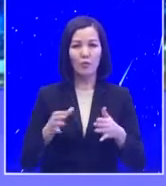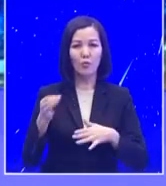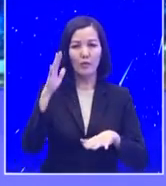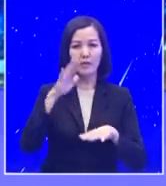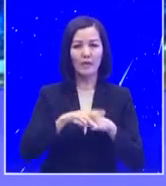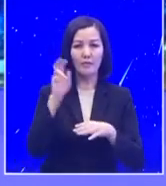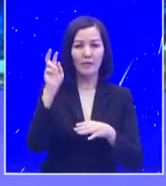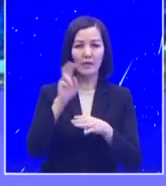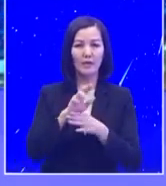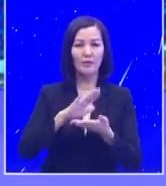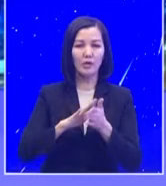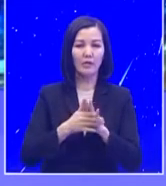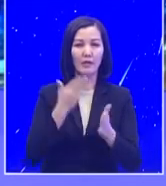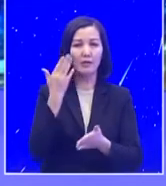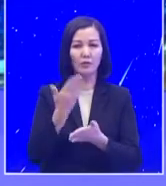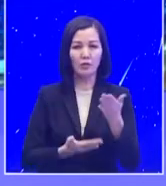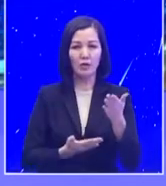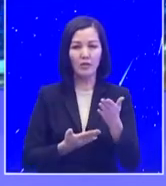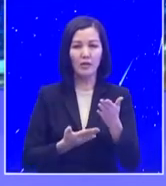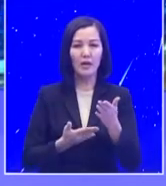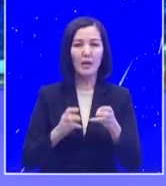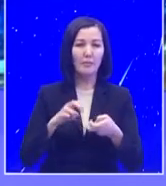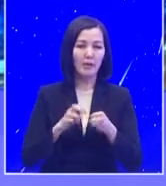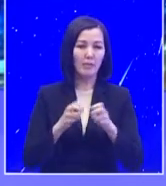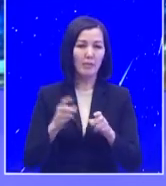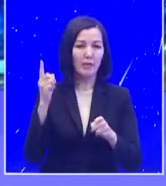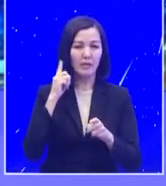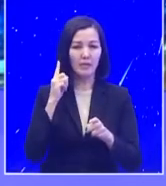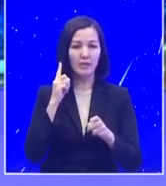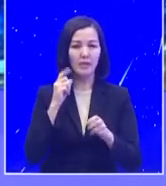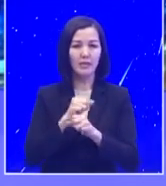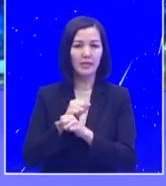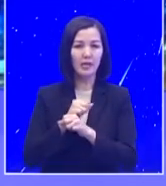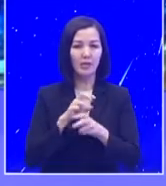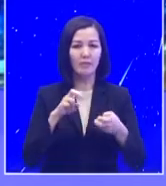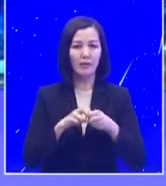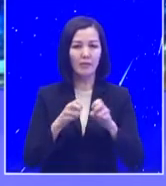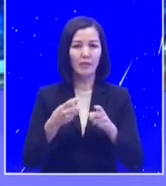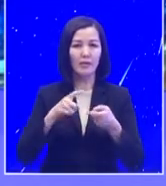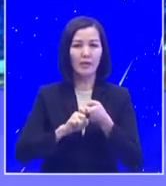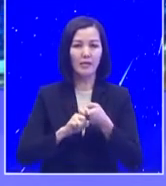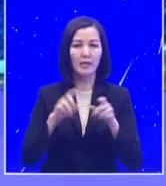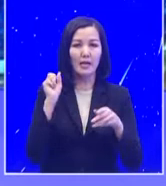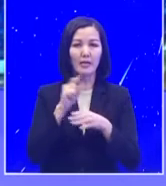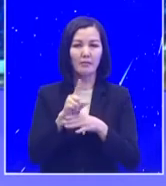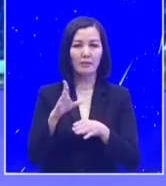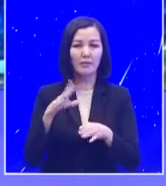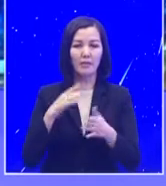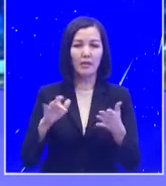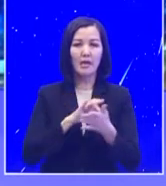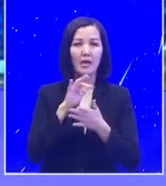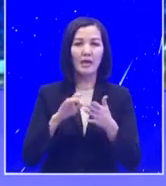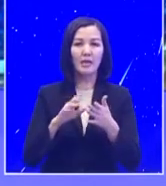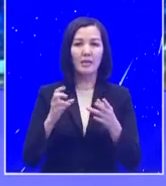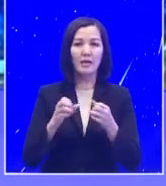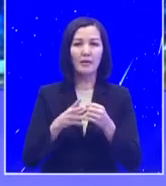облыс әкімі келіп, жағдайларын білді, мұң мұқтаждарын тыңдады. Саяжайлар проблемасына қатысты нақты нұсқау тапсырмалар берді.